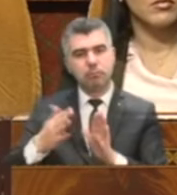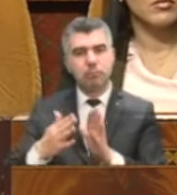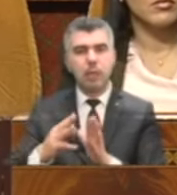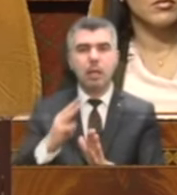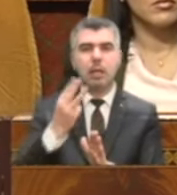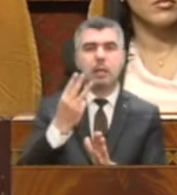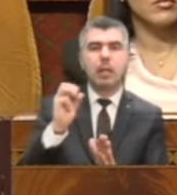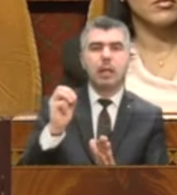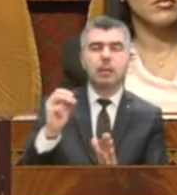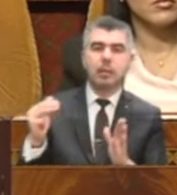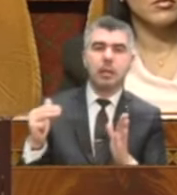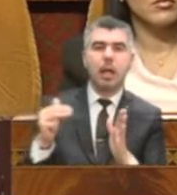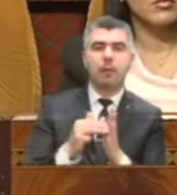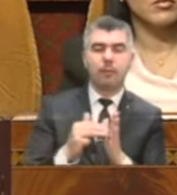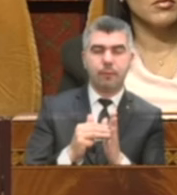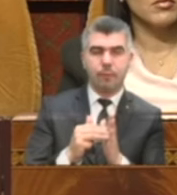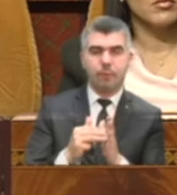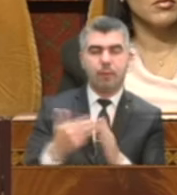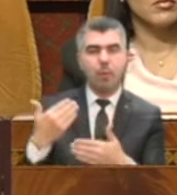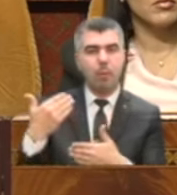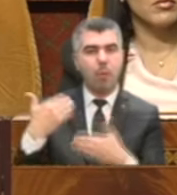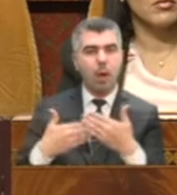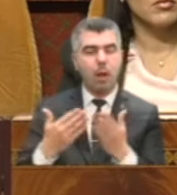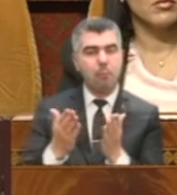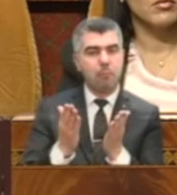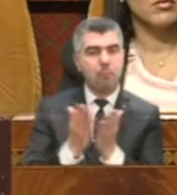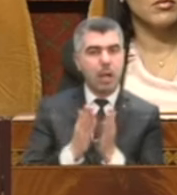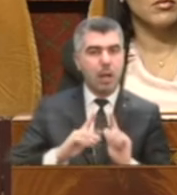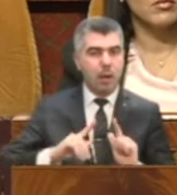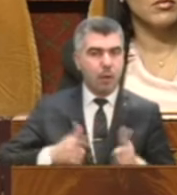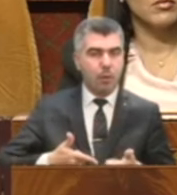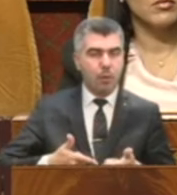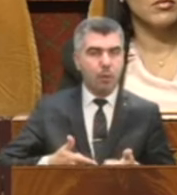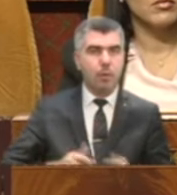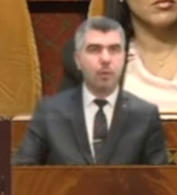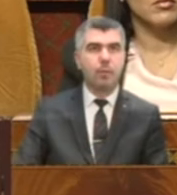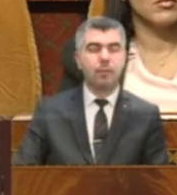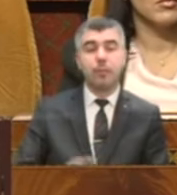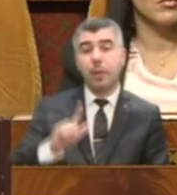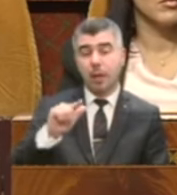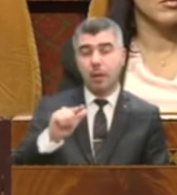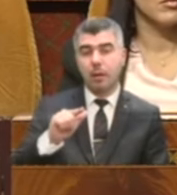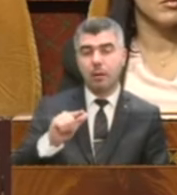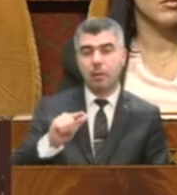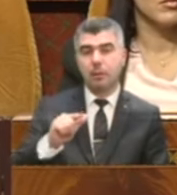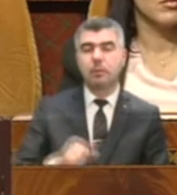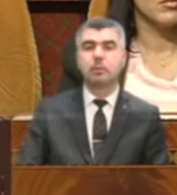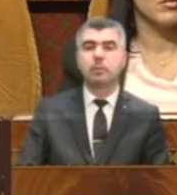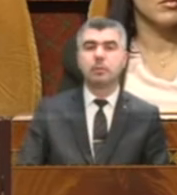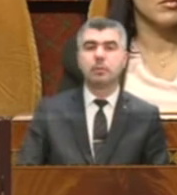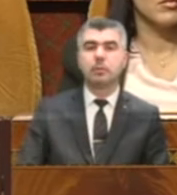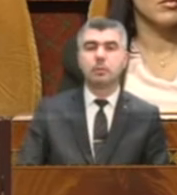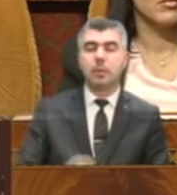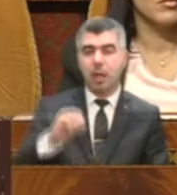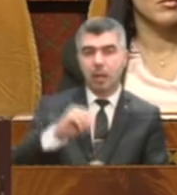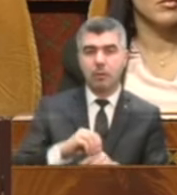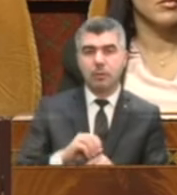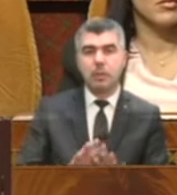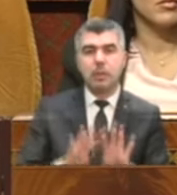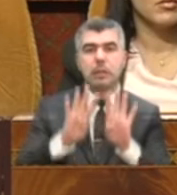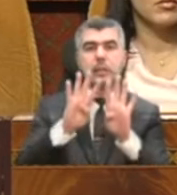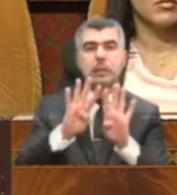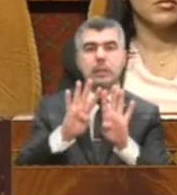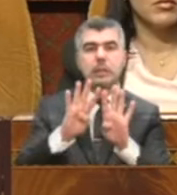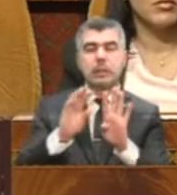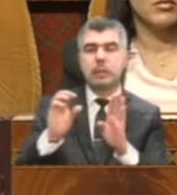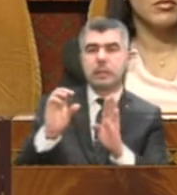30 ألف طفل في وضعية التمدرس في الإعاقة، وكذلك إلى يعني 8 ألف